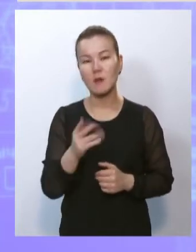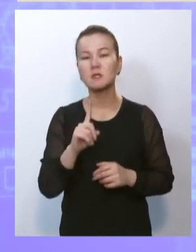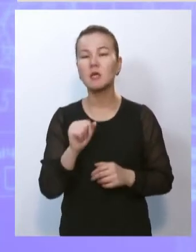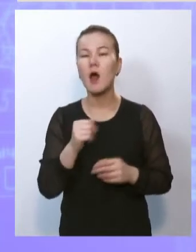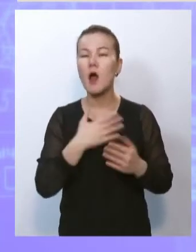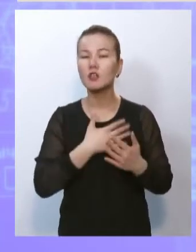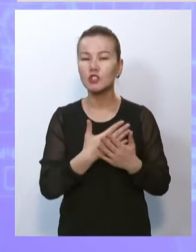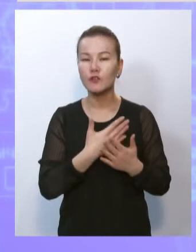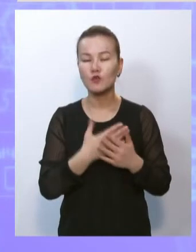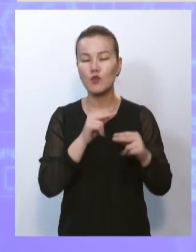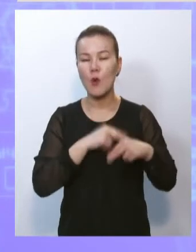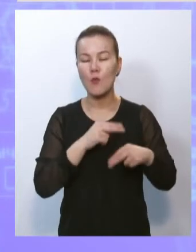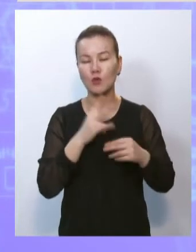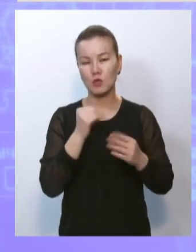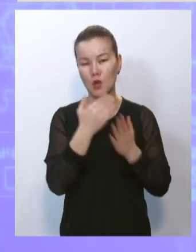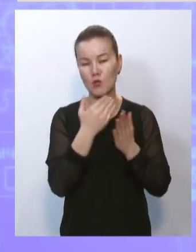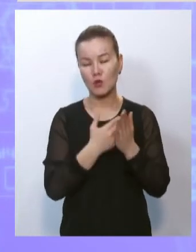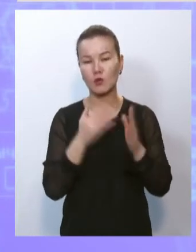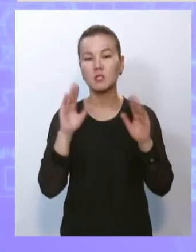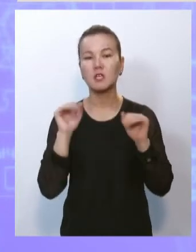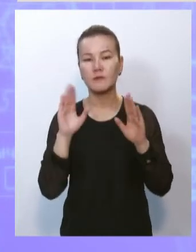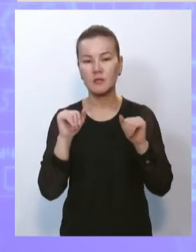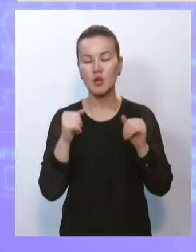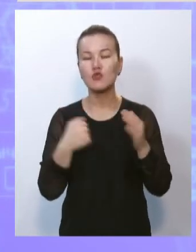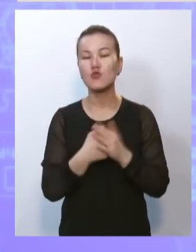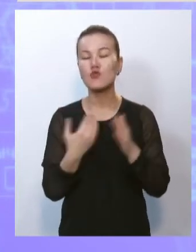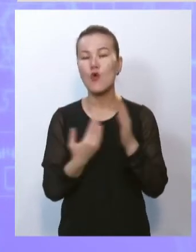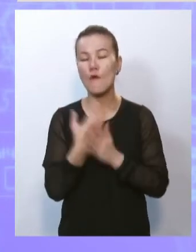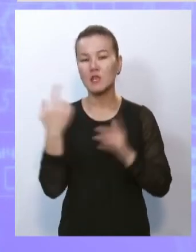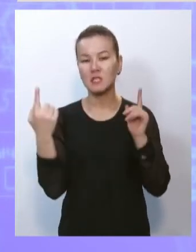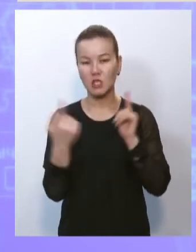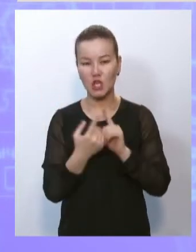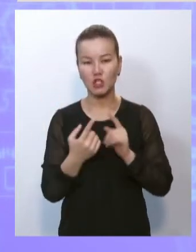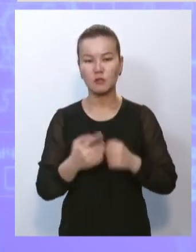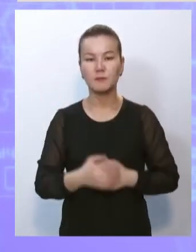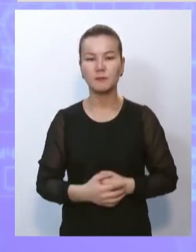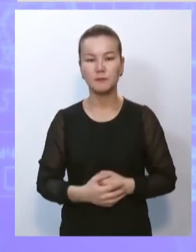на уроке до свидания до новых встреч